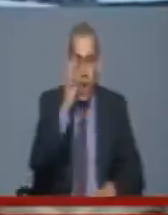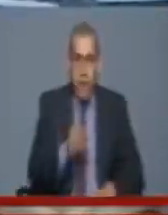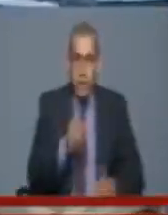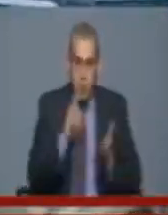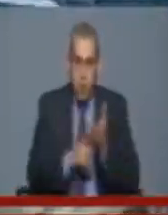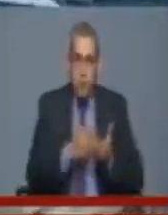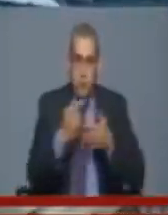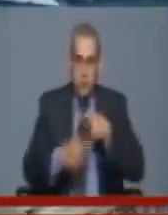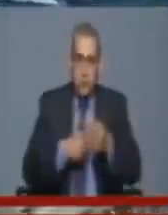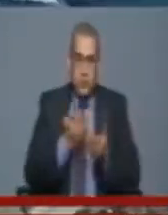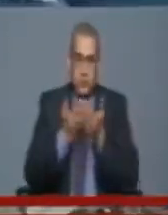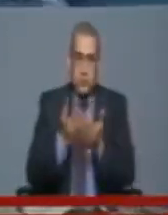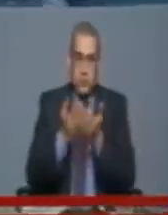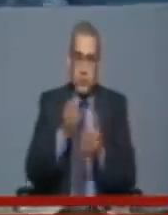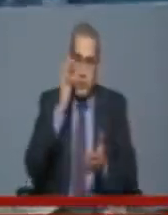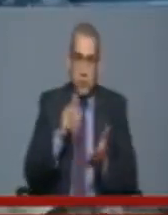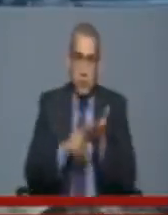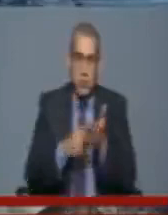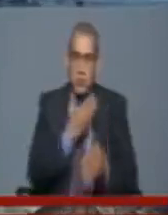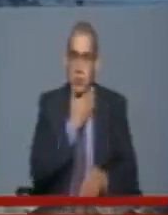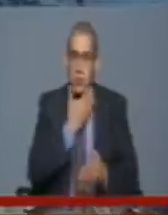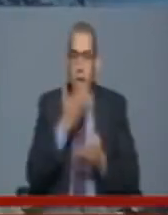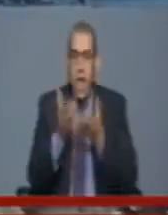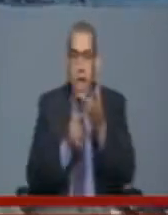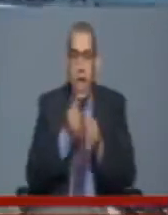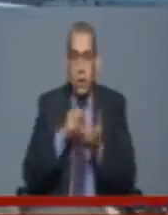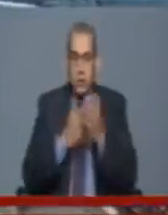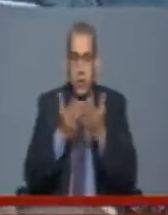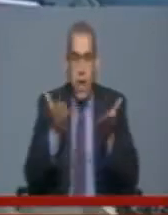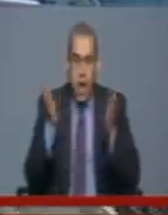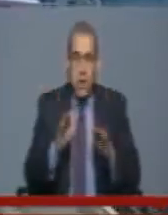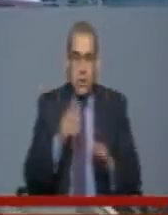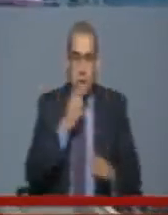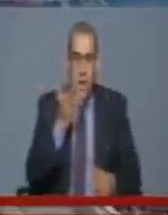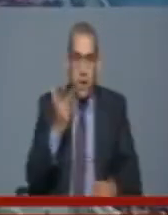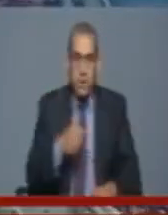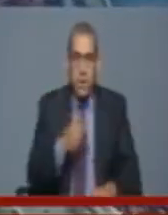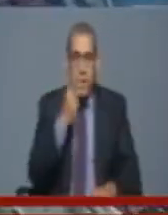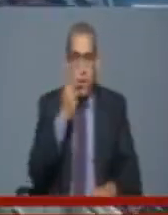استمرار هذه المساعدات لتلبية احتياجات أكثر من